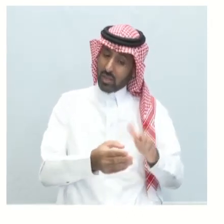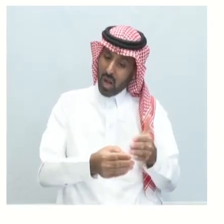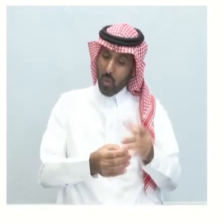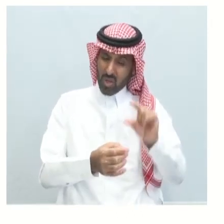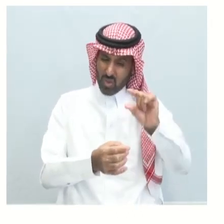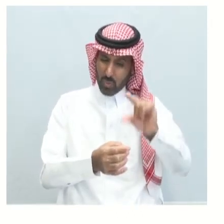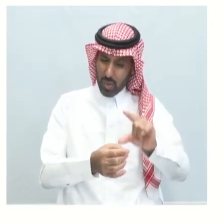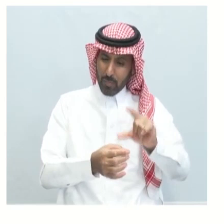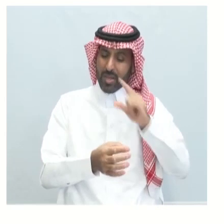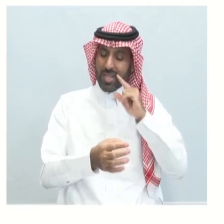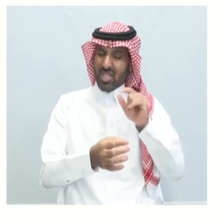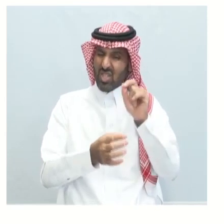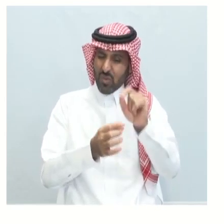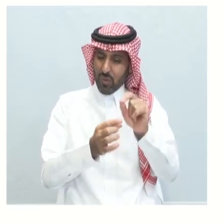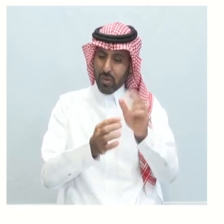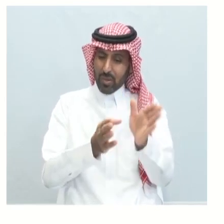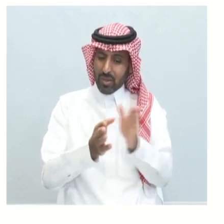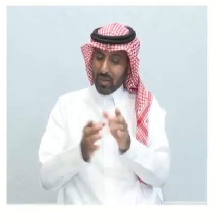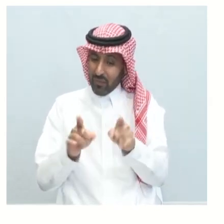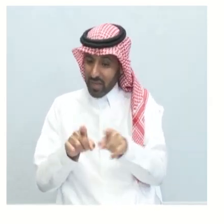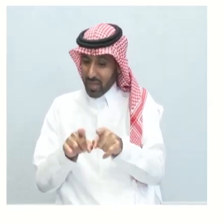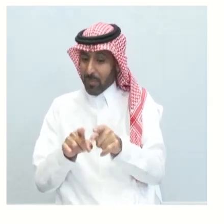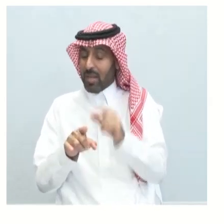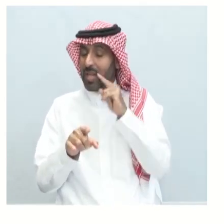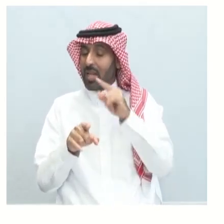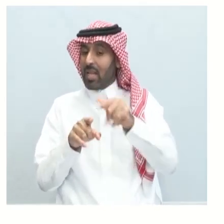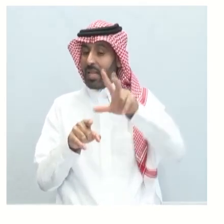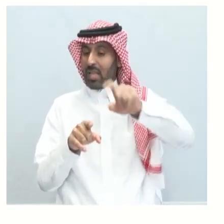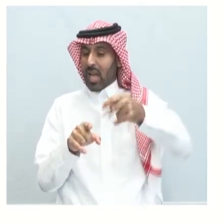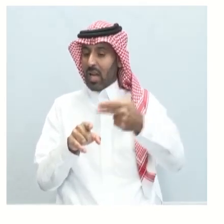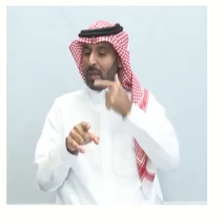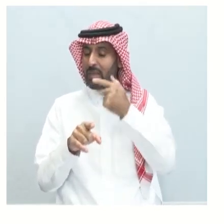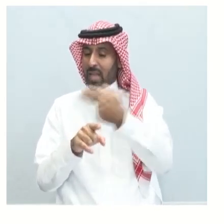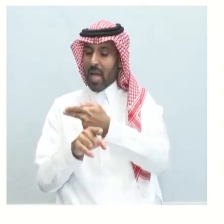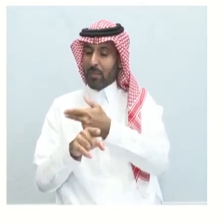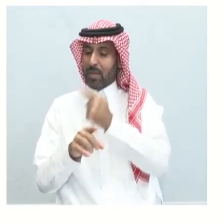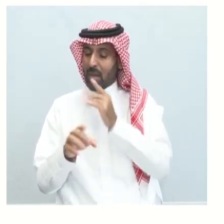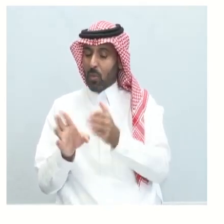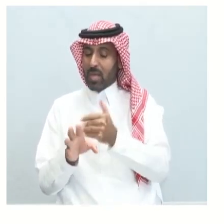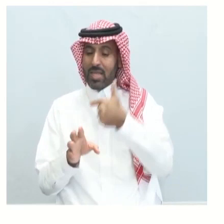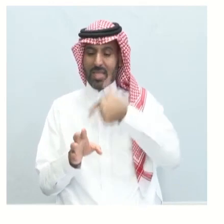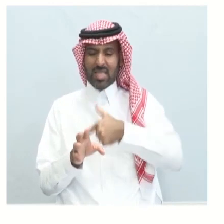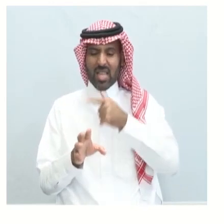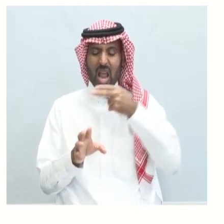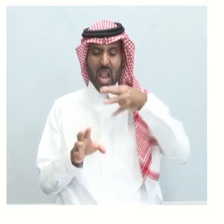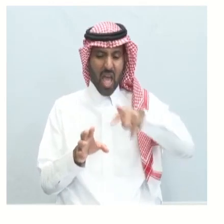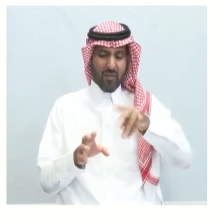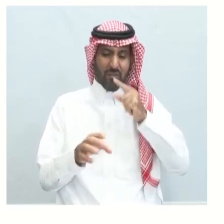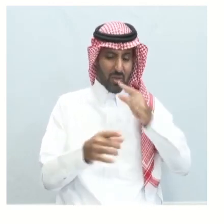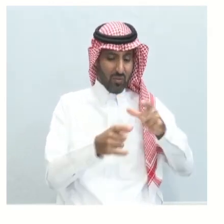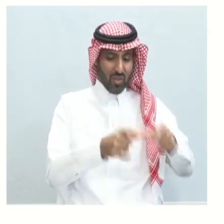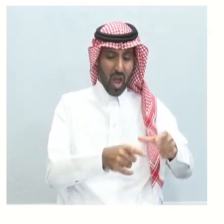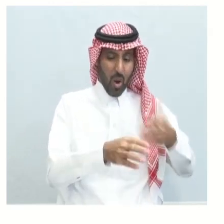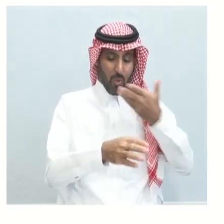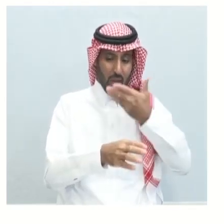سمكها بين الصفر في الطرف القريب من الدرع العربي في الغرب الى نحو 6000 متر في حوض